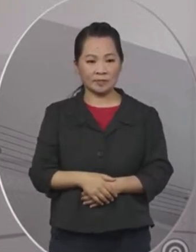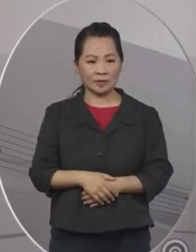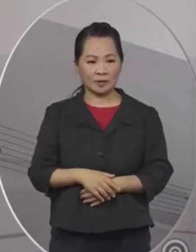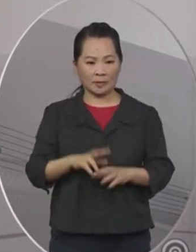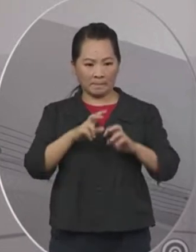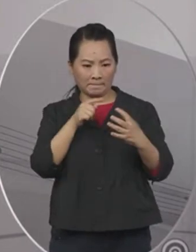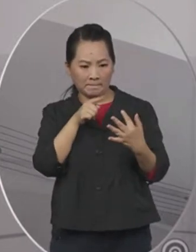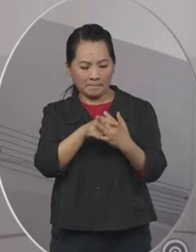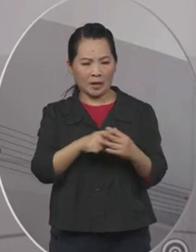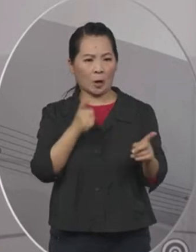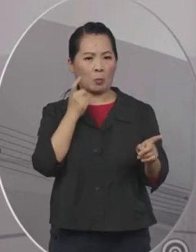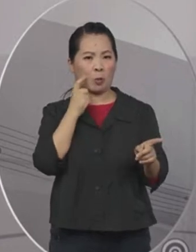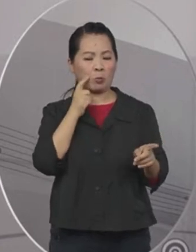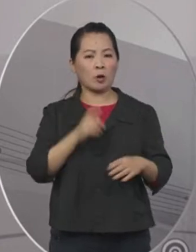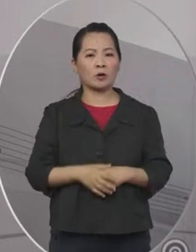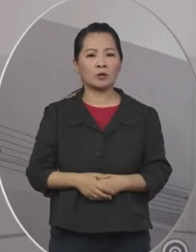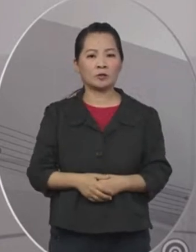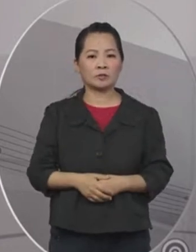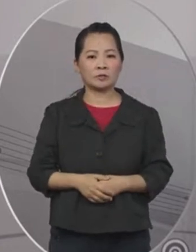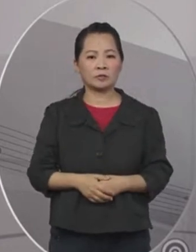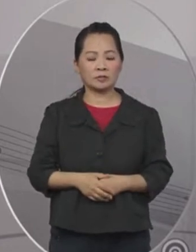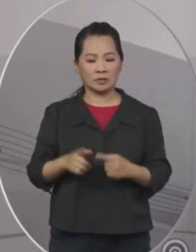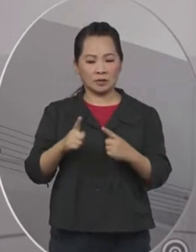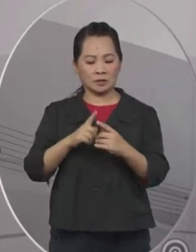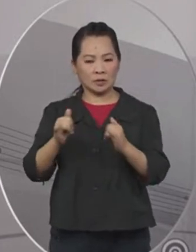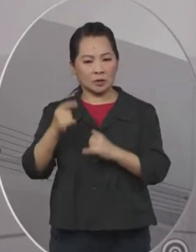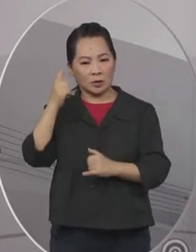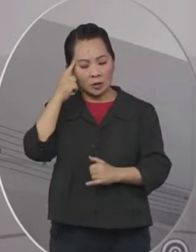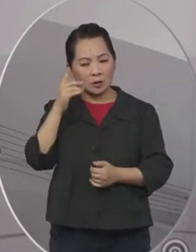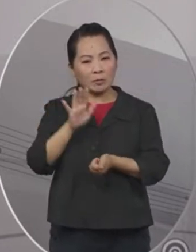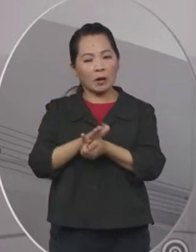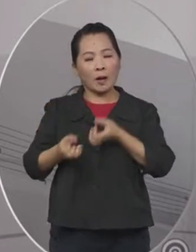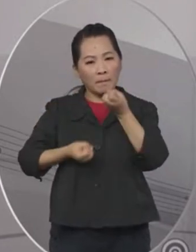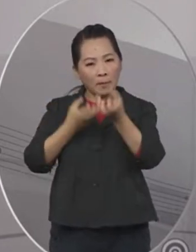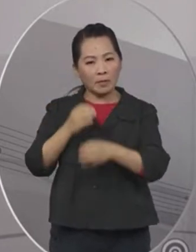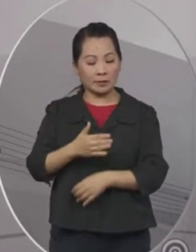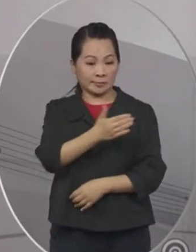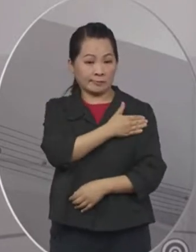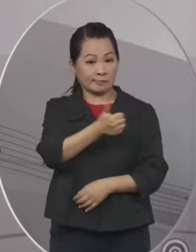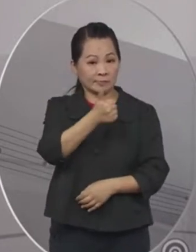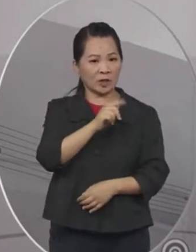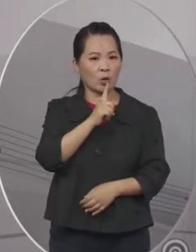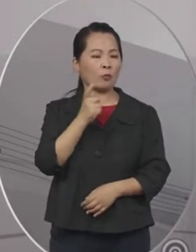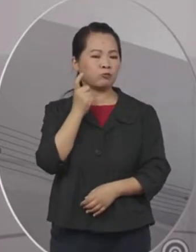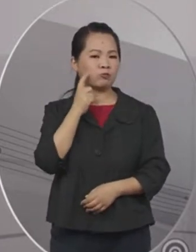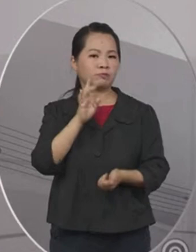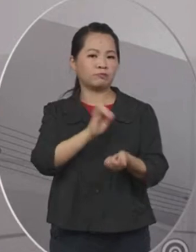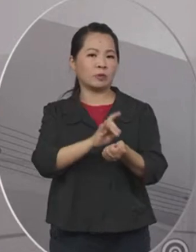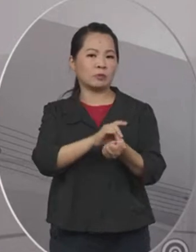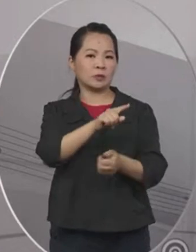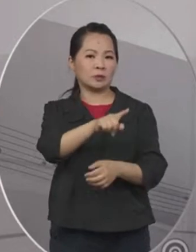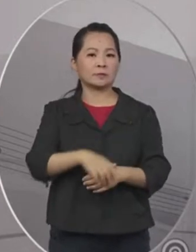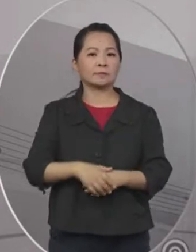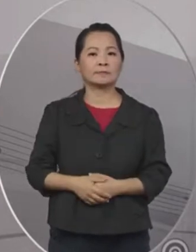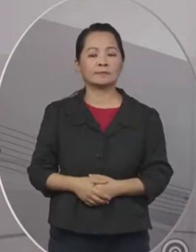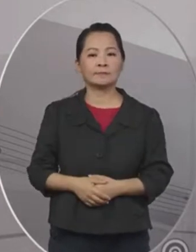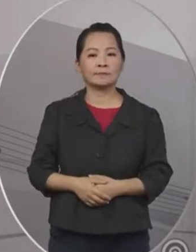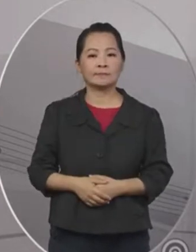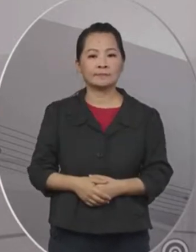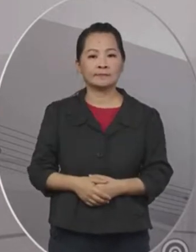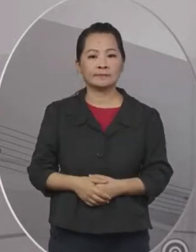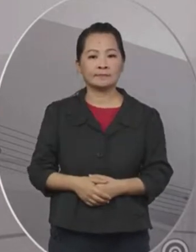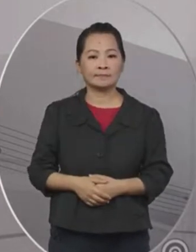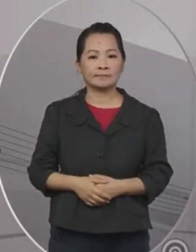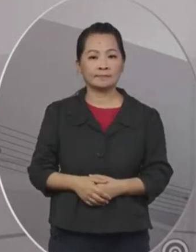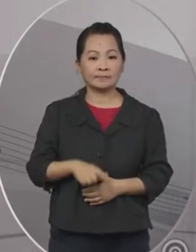真面目，说出广大民众的心声。陈时中说谎骗子，大